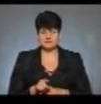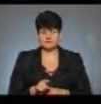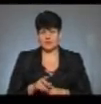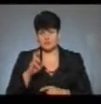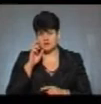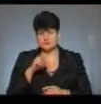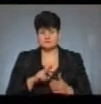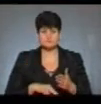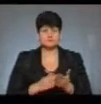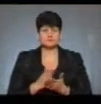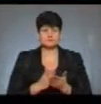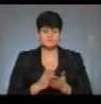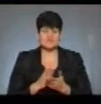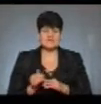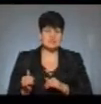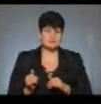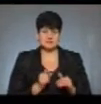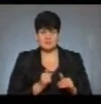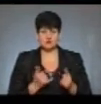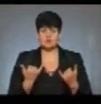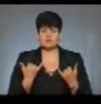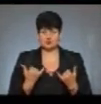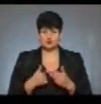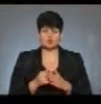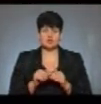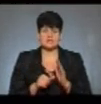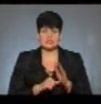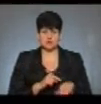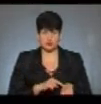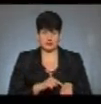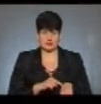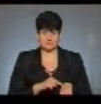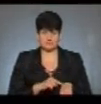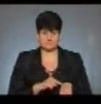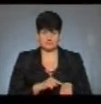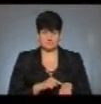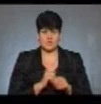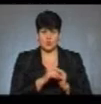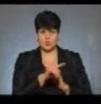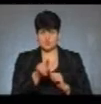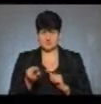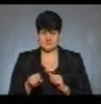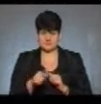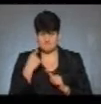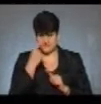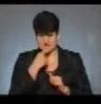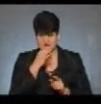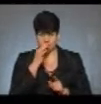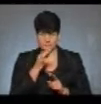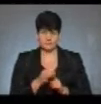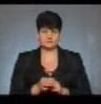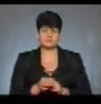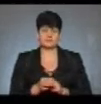Державній фіскальній службі, забезпечити, щоб сьогодні до 16-ї години кожен з вас під персональну